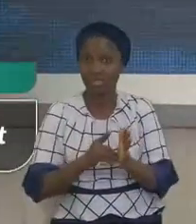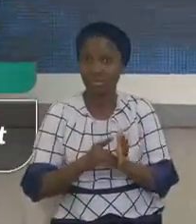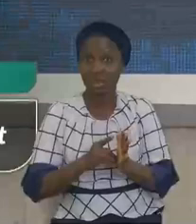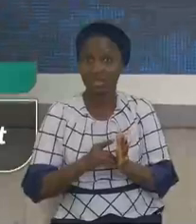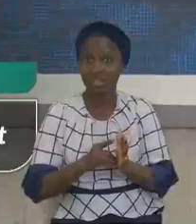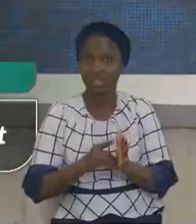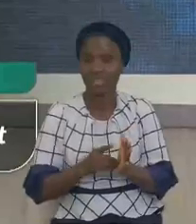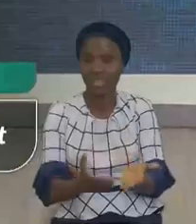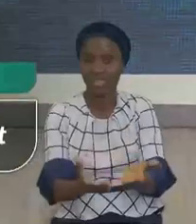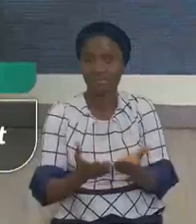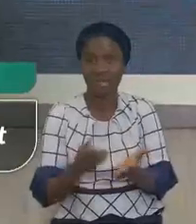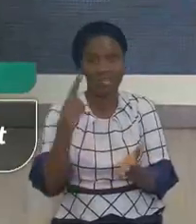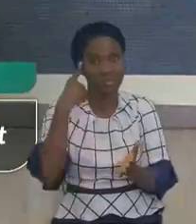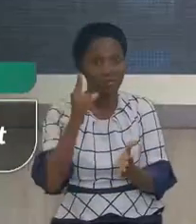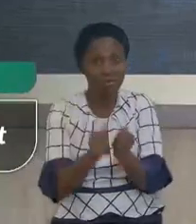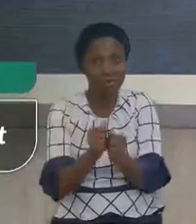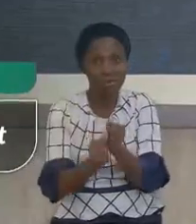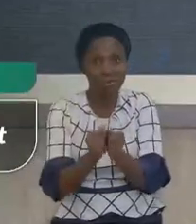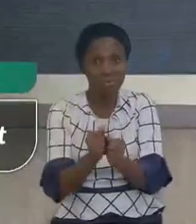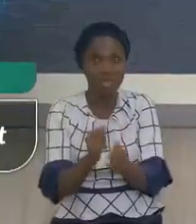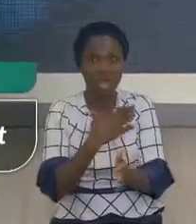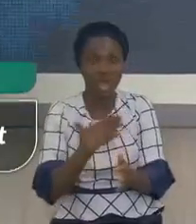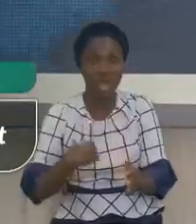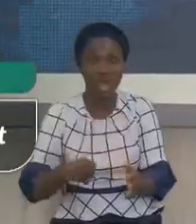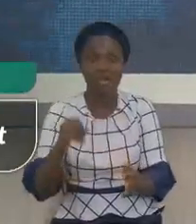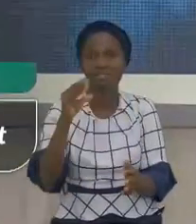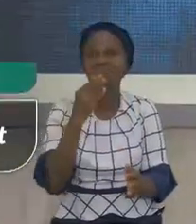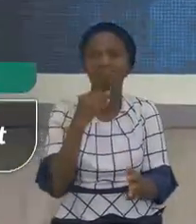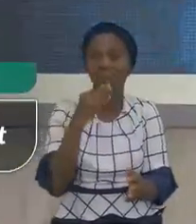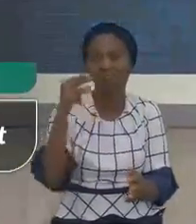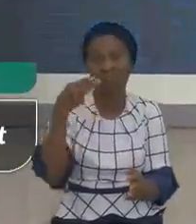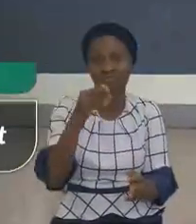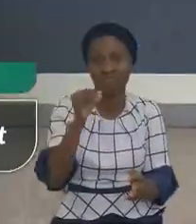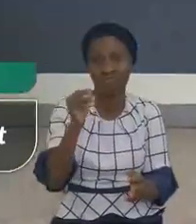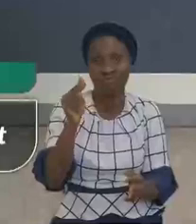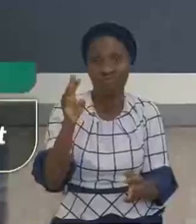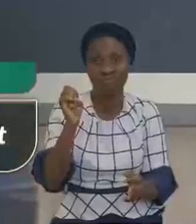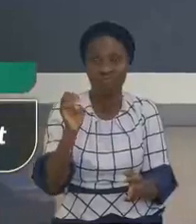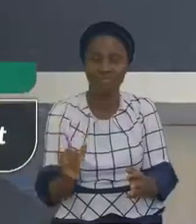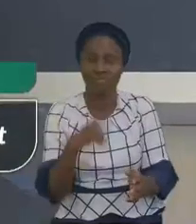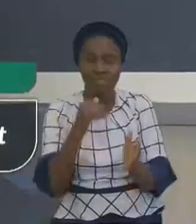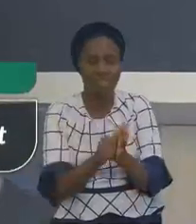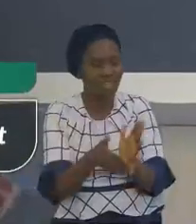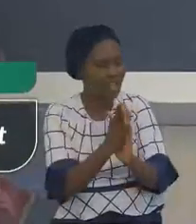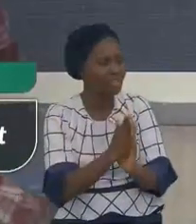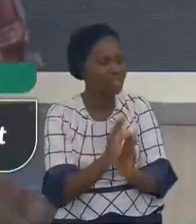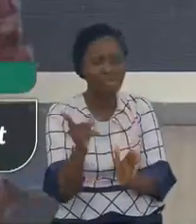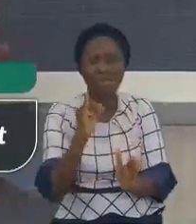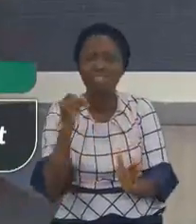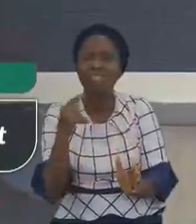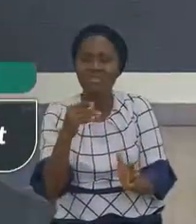miel. Il dit où est le lait et le miel? Le lait et le miel est